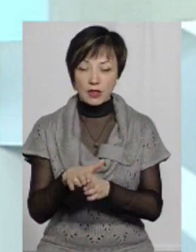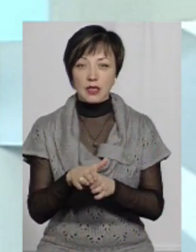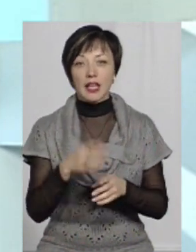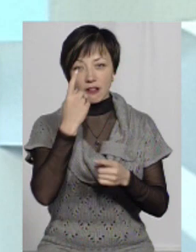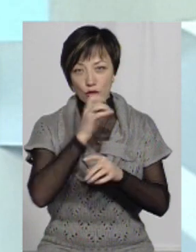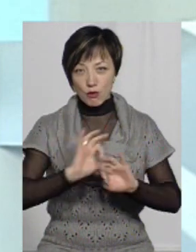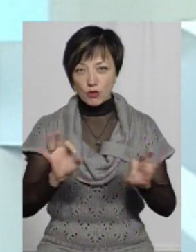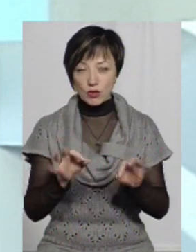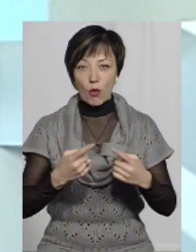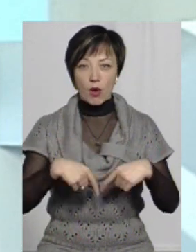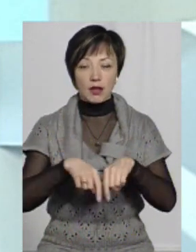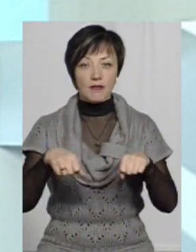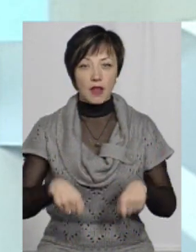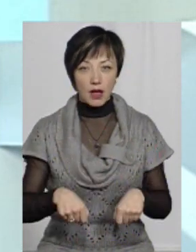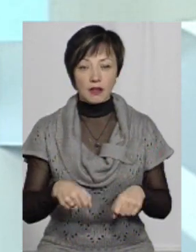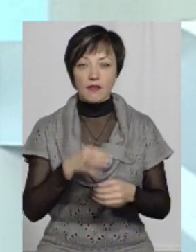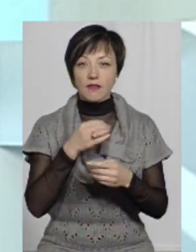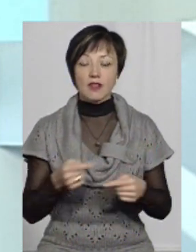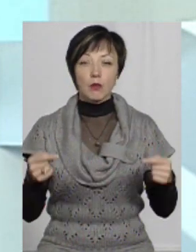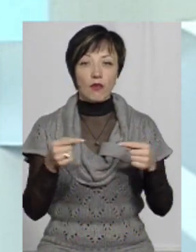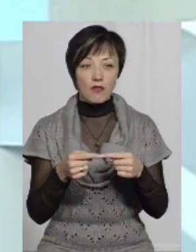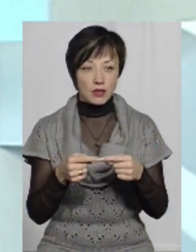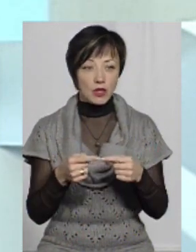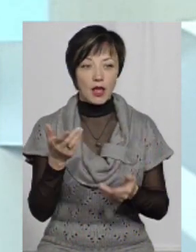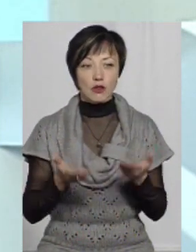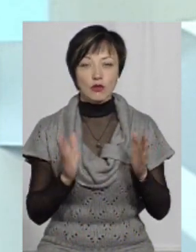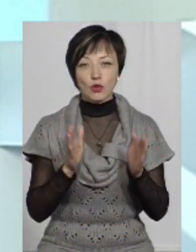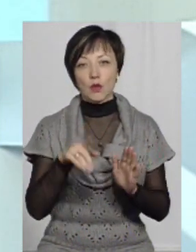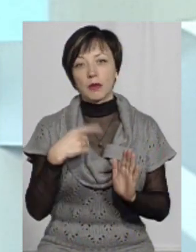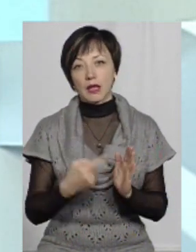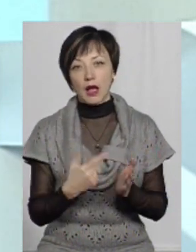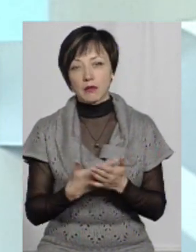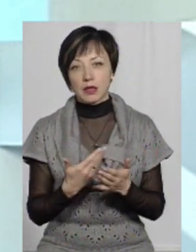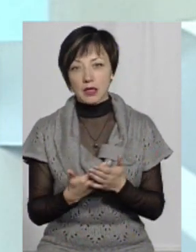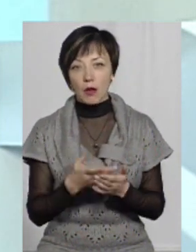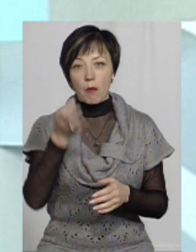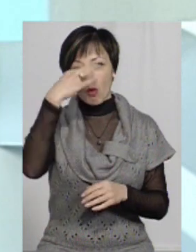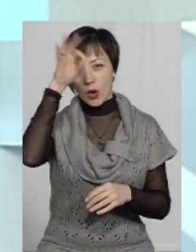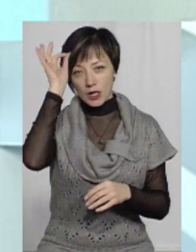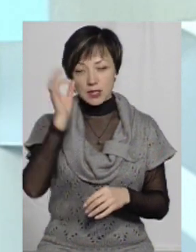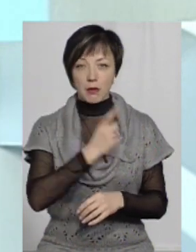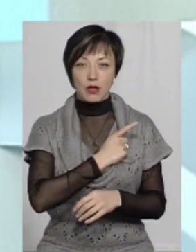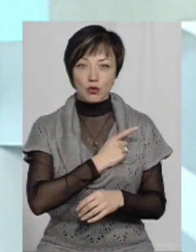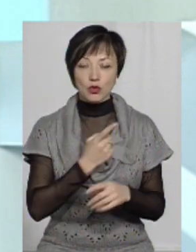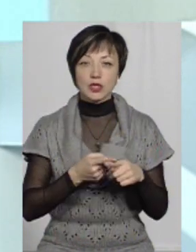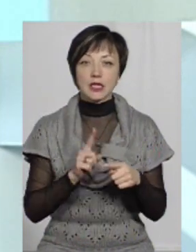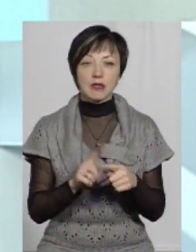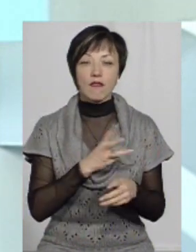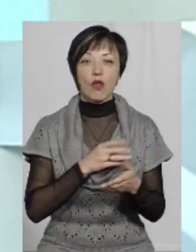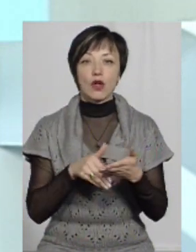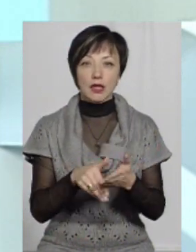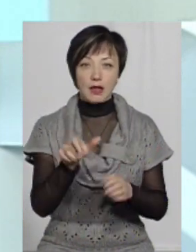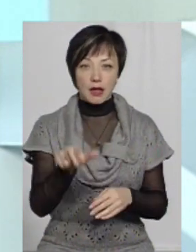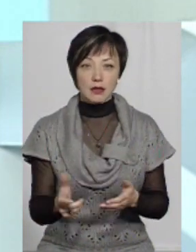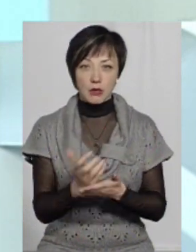Тобто інформуються органи влади. Відповідно, якщо будуть питання, наприклад, тої самої поліції патрульної і так далі, що це за